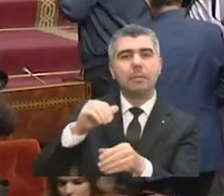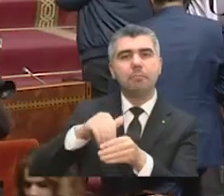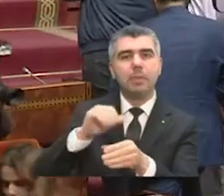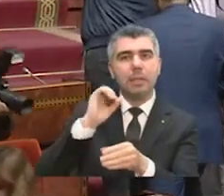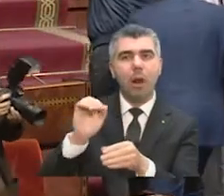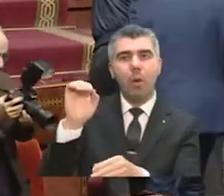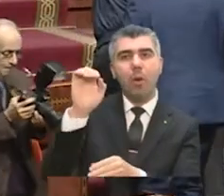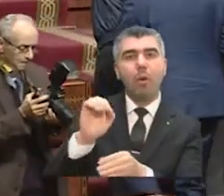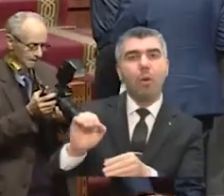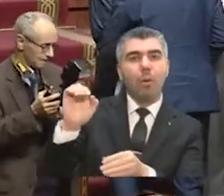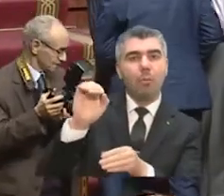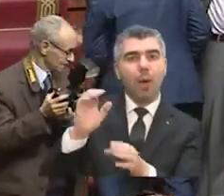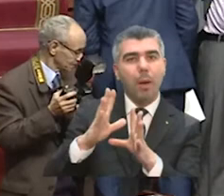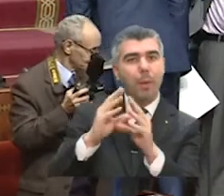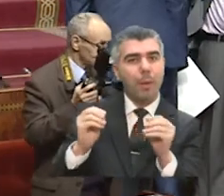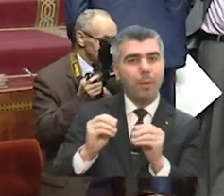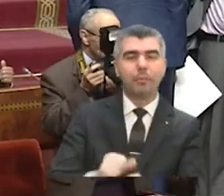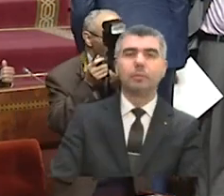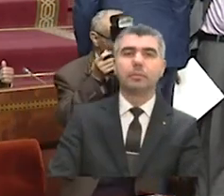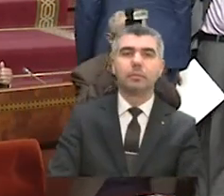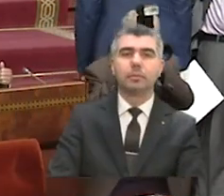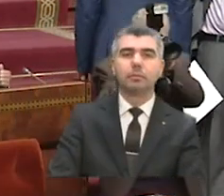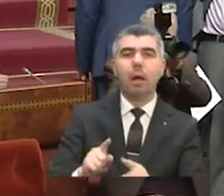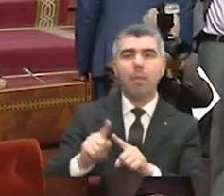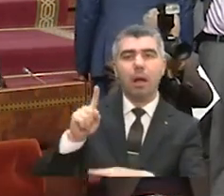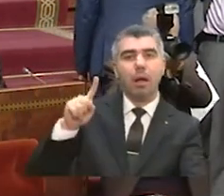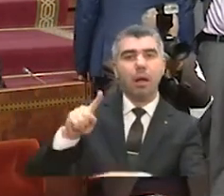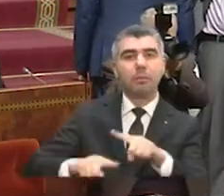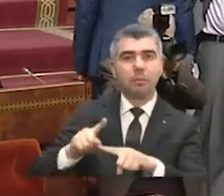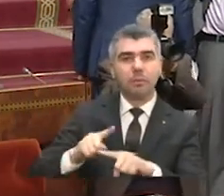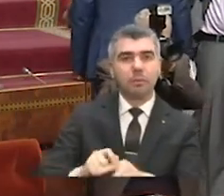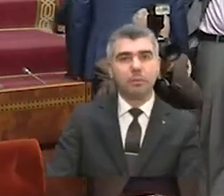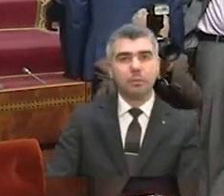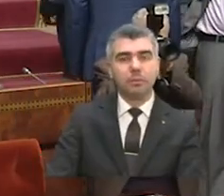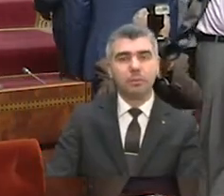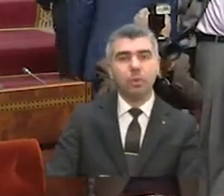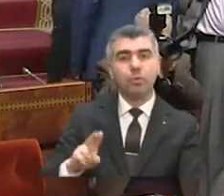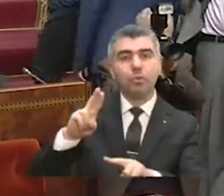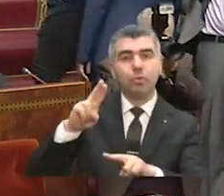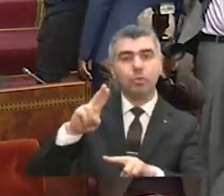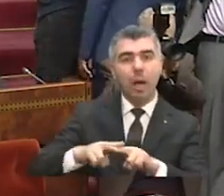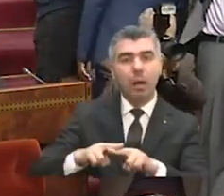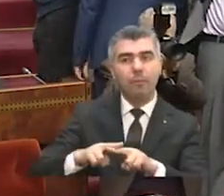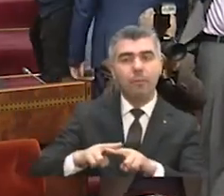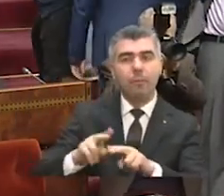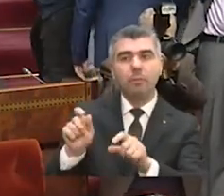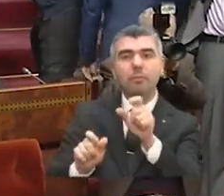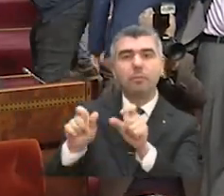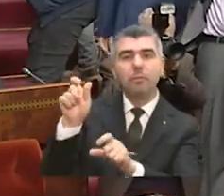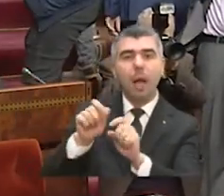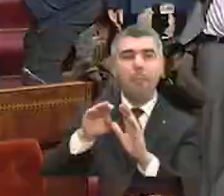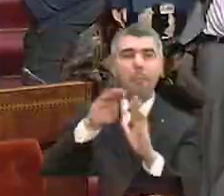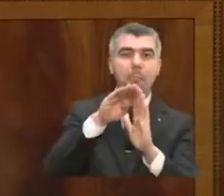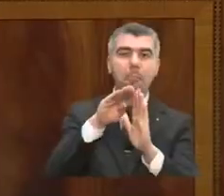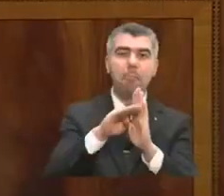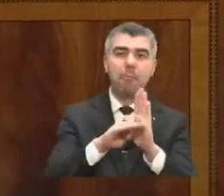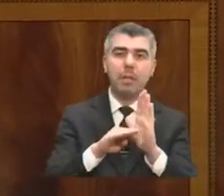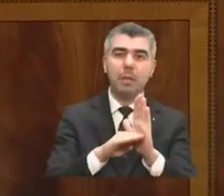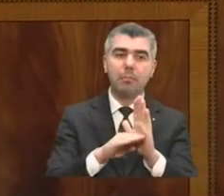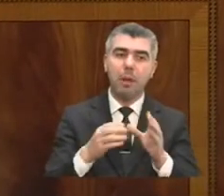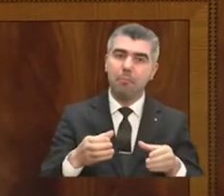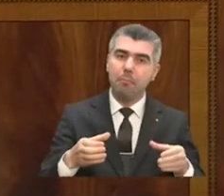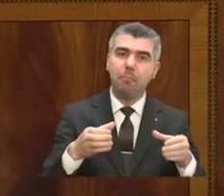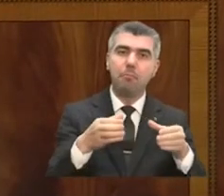premier groupe, à savoir le parti socialiste populaire européen qui a